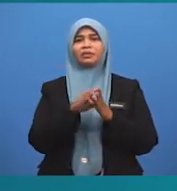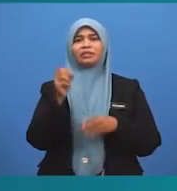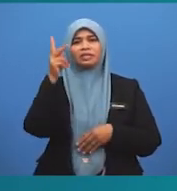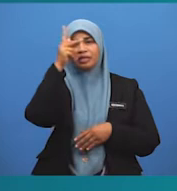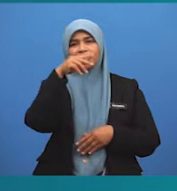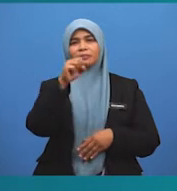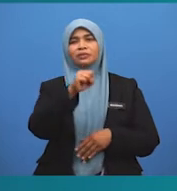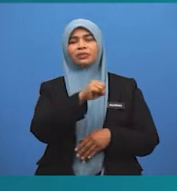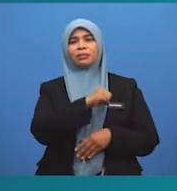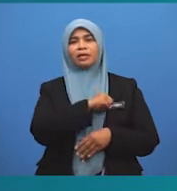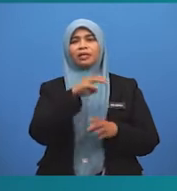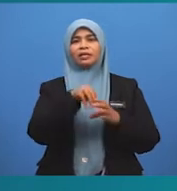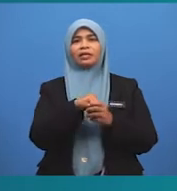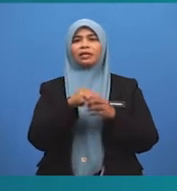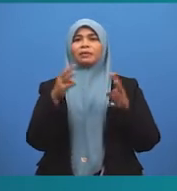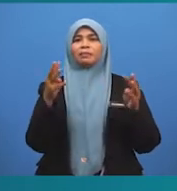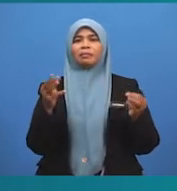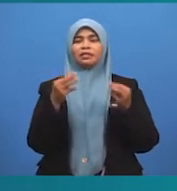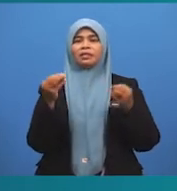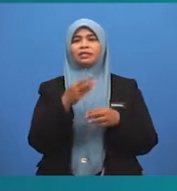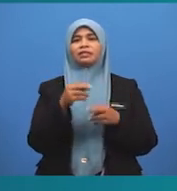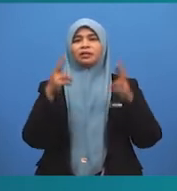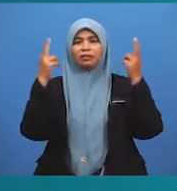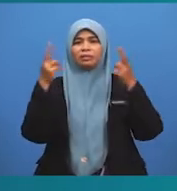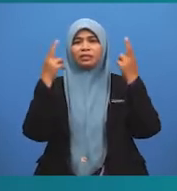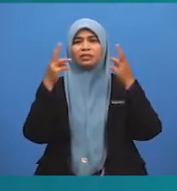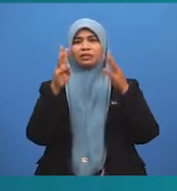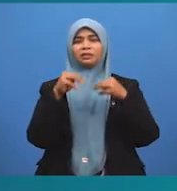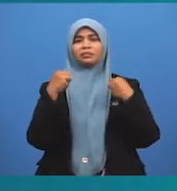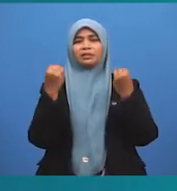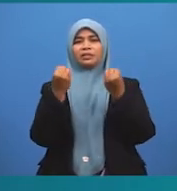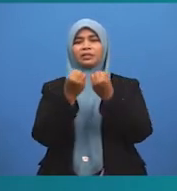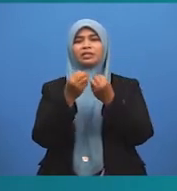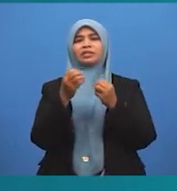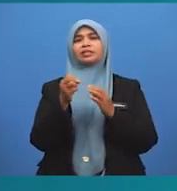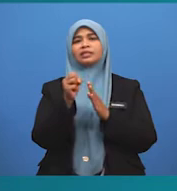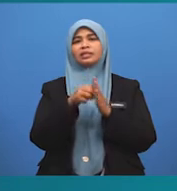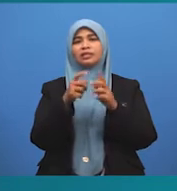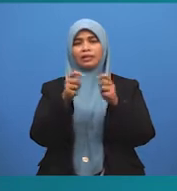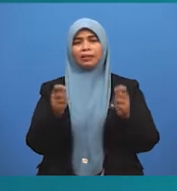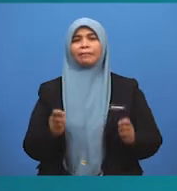apabila bersikap sopan dalam majlis dan upacara masyarakat setempat?